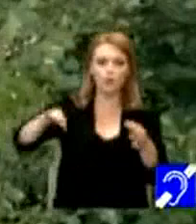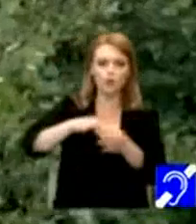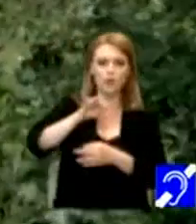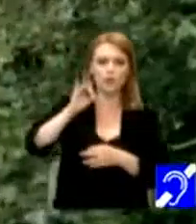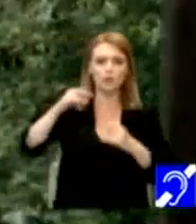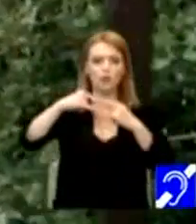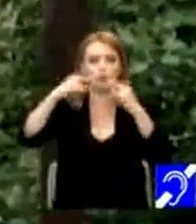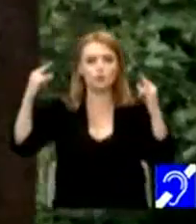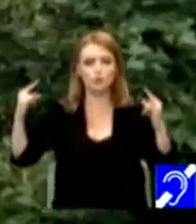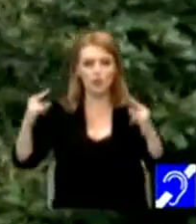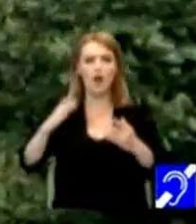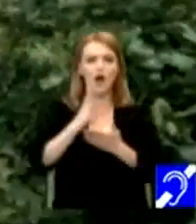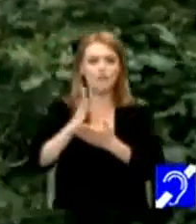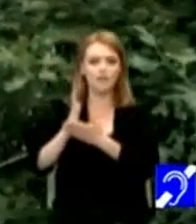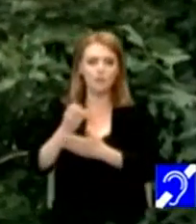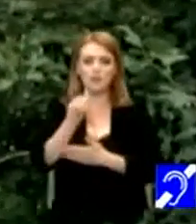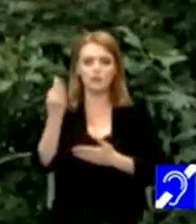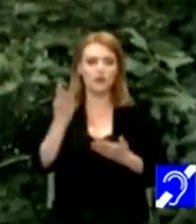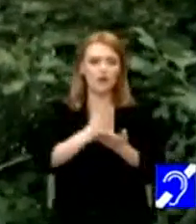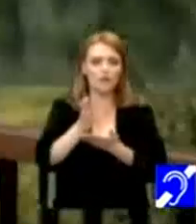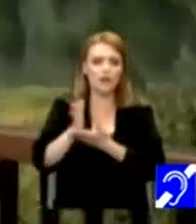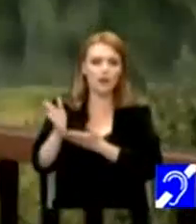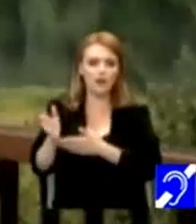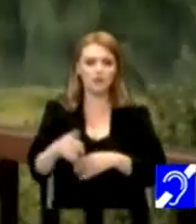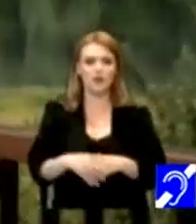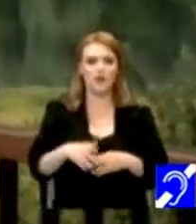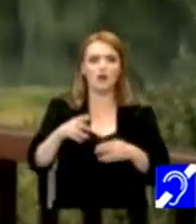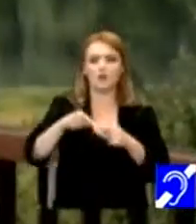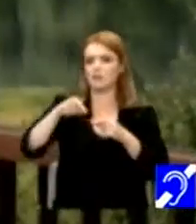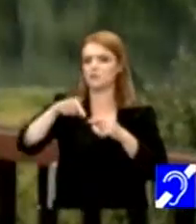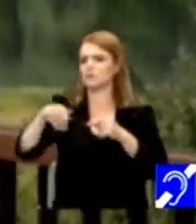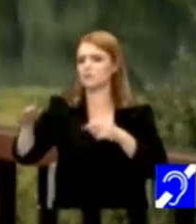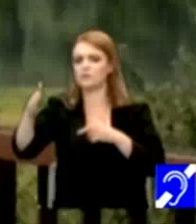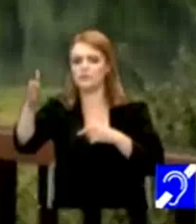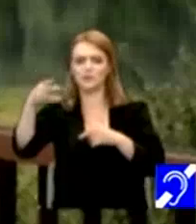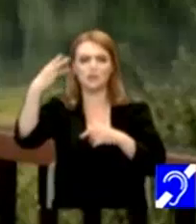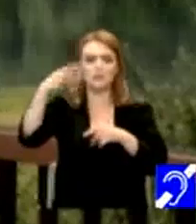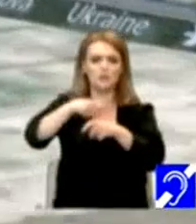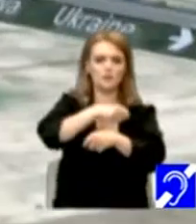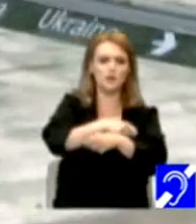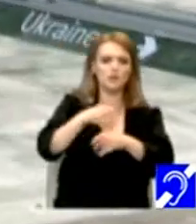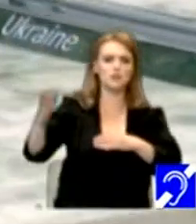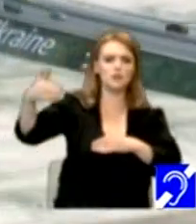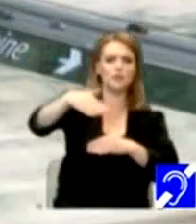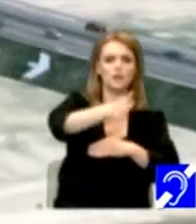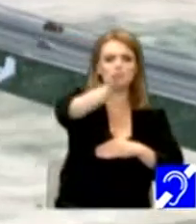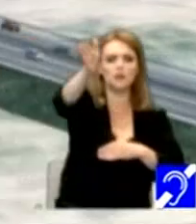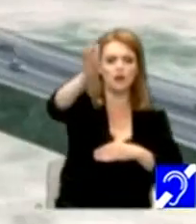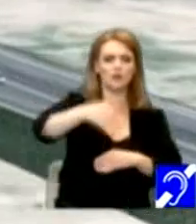construcție. Avem câteva variante care trece aproximativ vreo 30 metri încolo și merge spre deal.